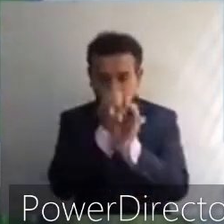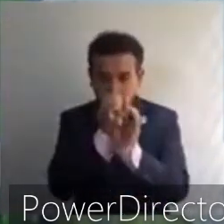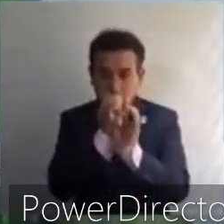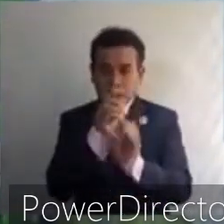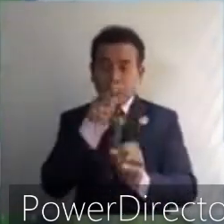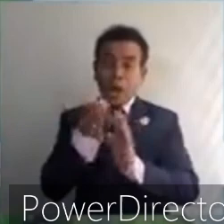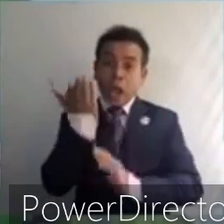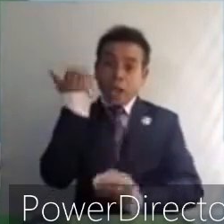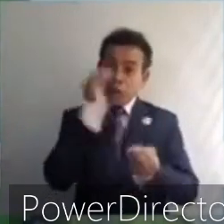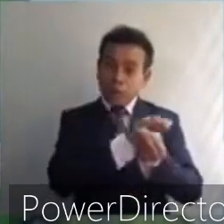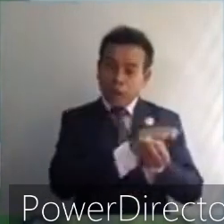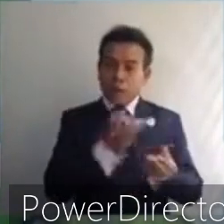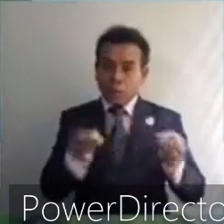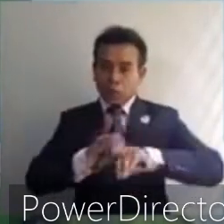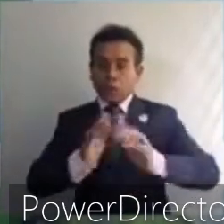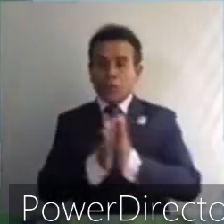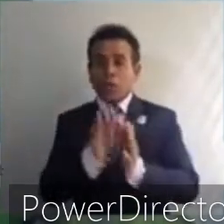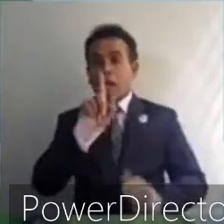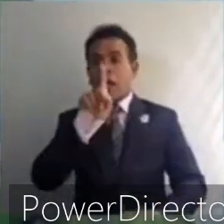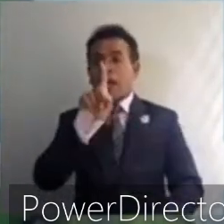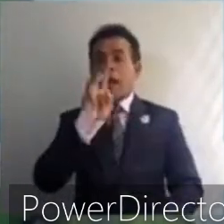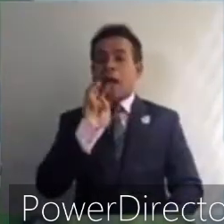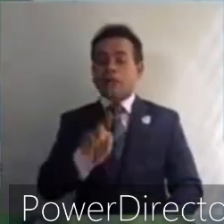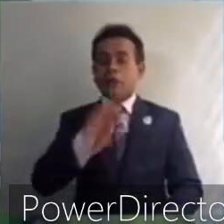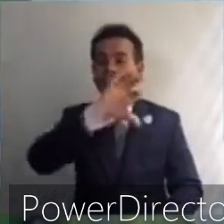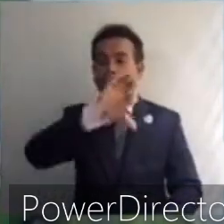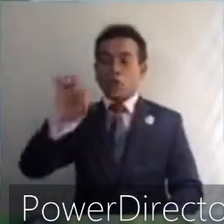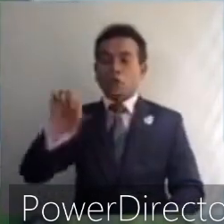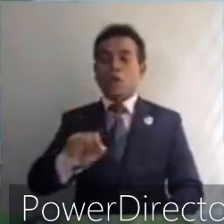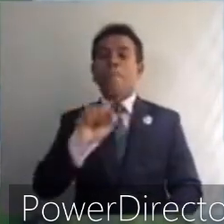1905টি এবং অদ্যাবধি